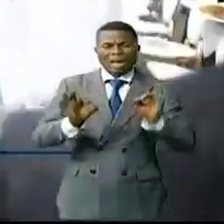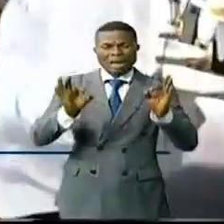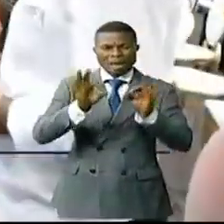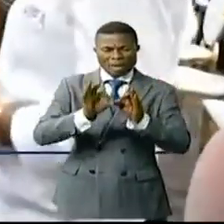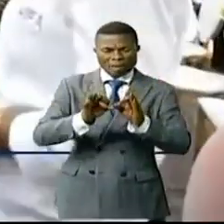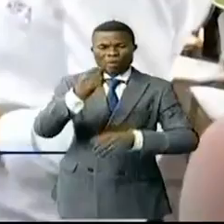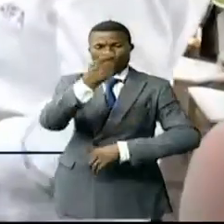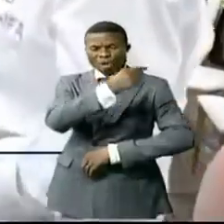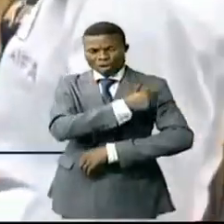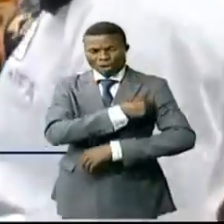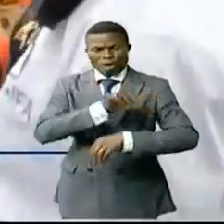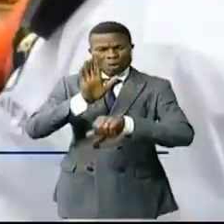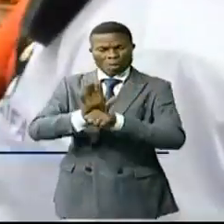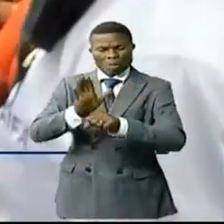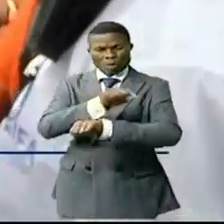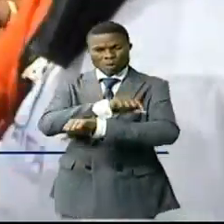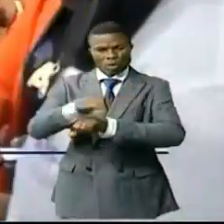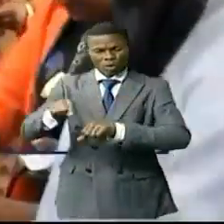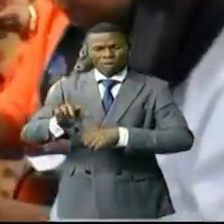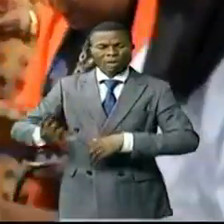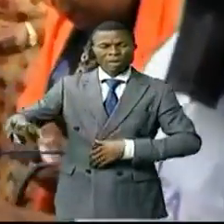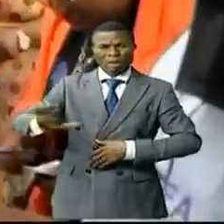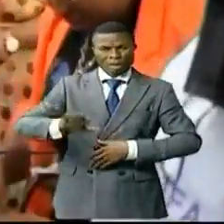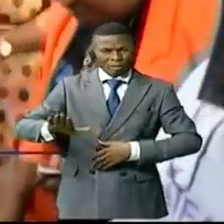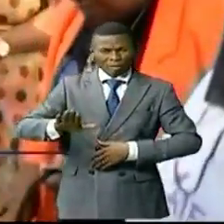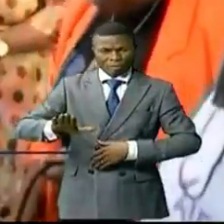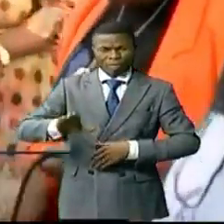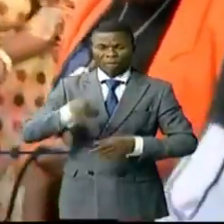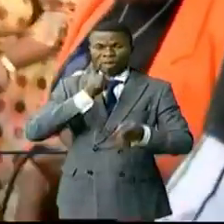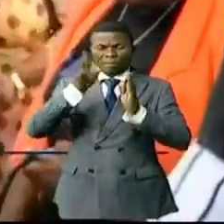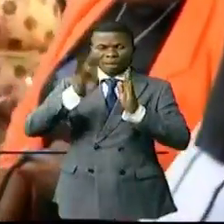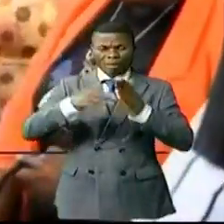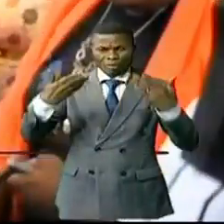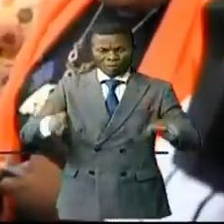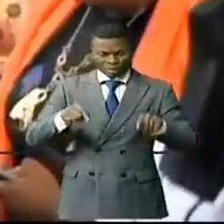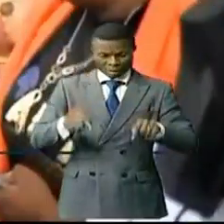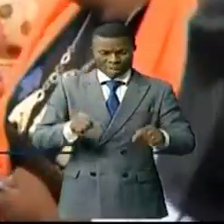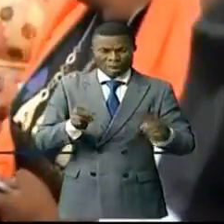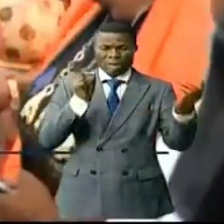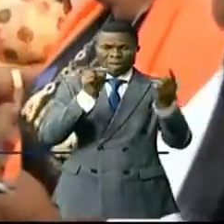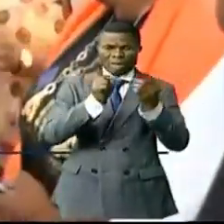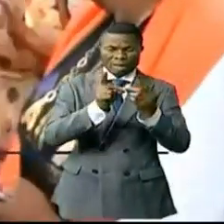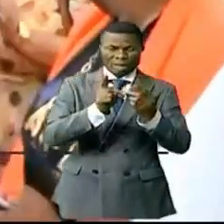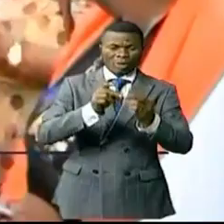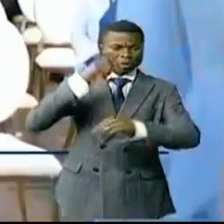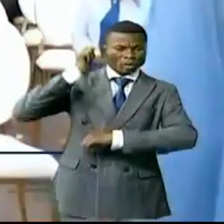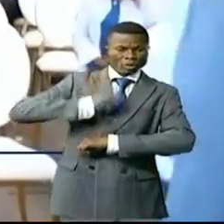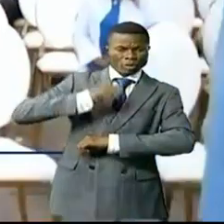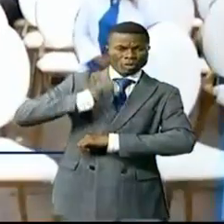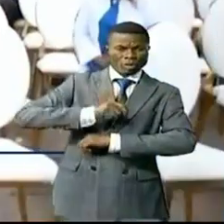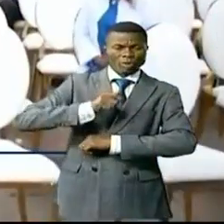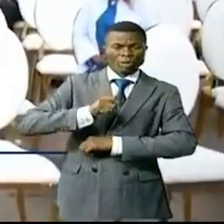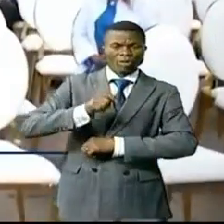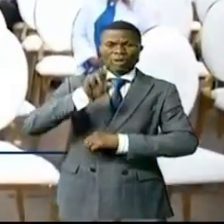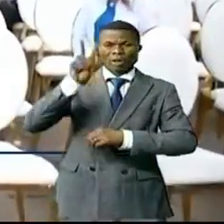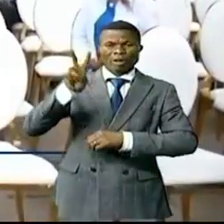différentes institutions et corps constitués du pays. Après le Parlement, était le tour du pouvoir judiciaire le mercredi 17 novembre dernier au Palais